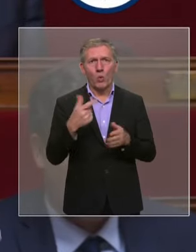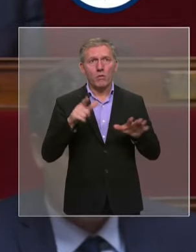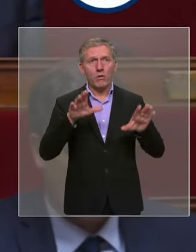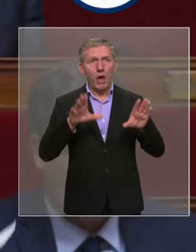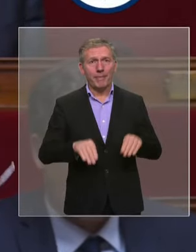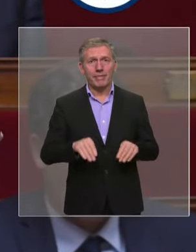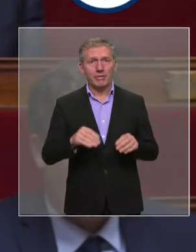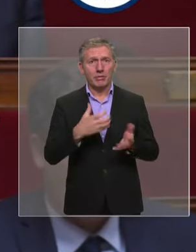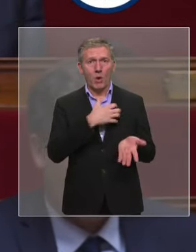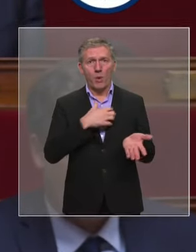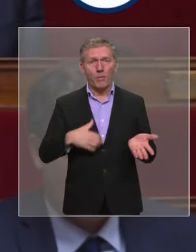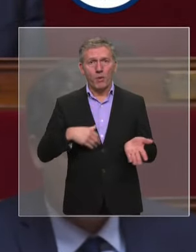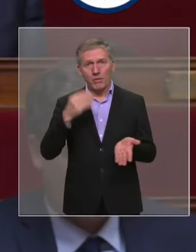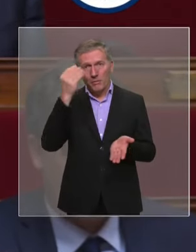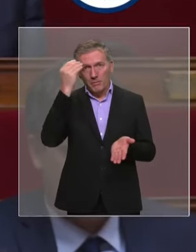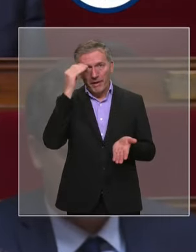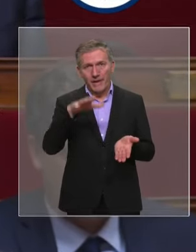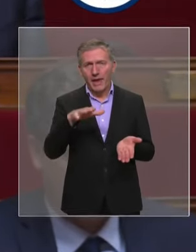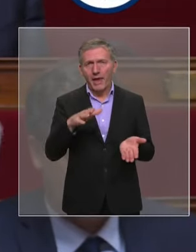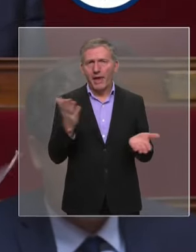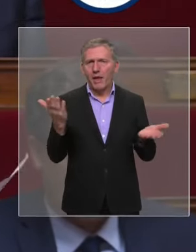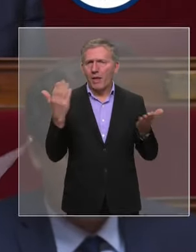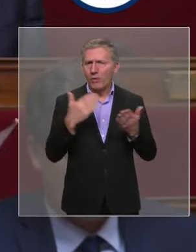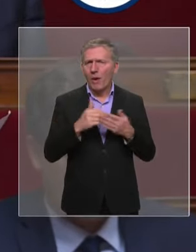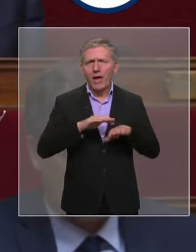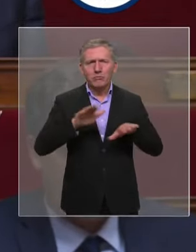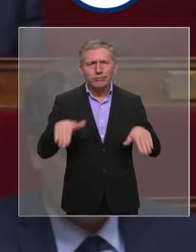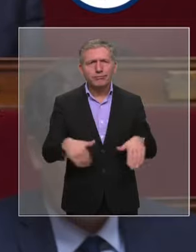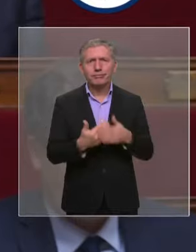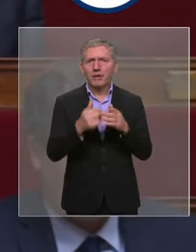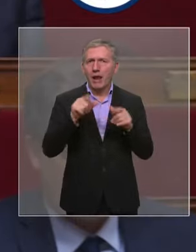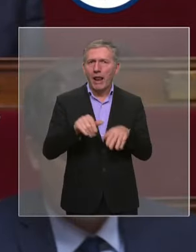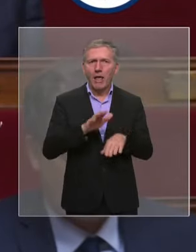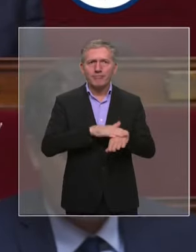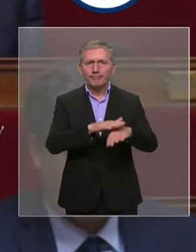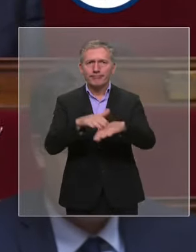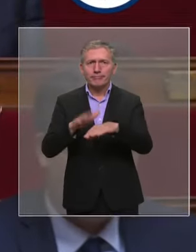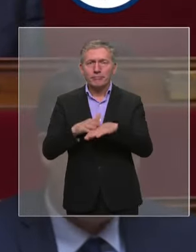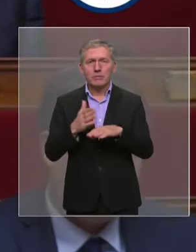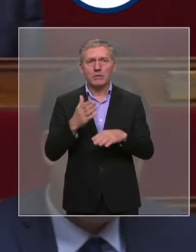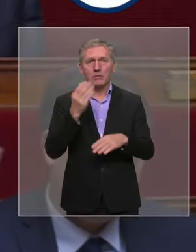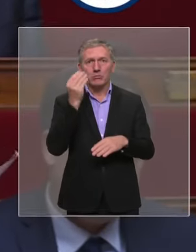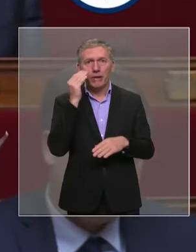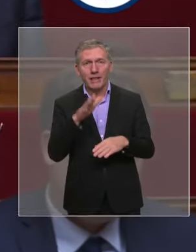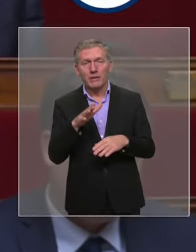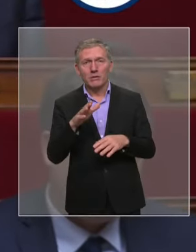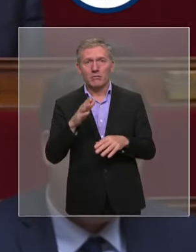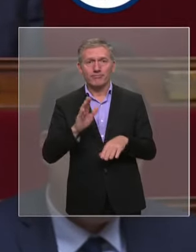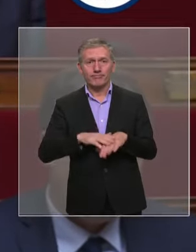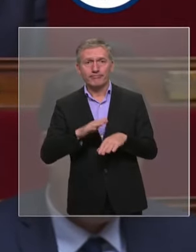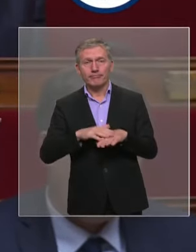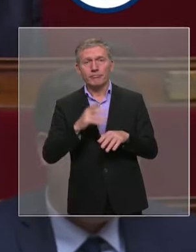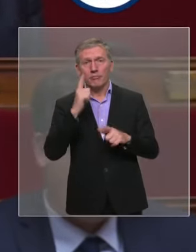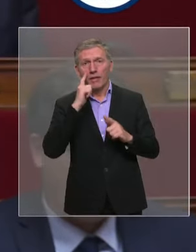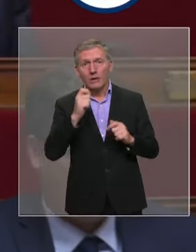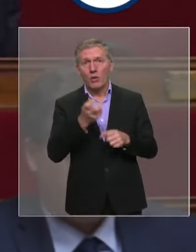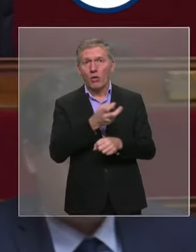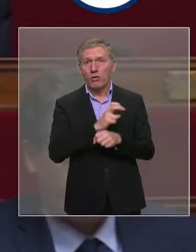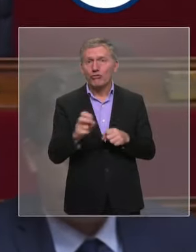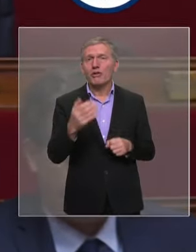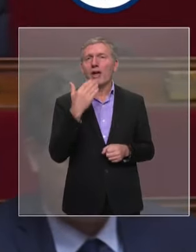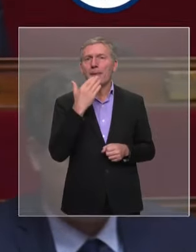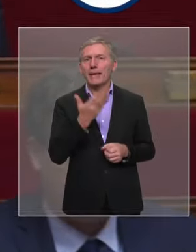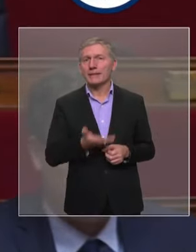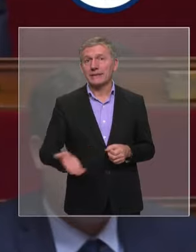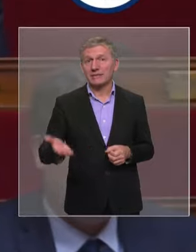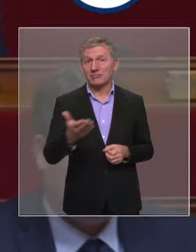commune. Présents nuit et jour sur le terrain pour avertir des dangers. Je voudrais remercier ces maires aussi pour